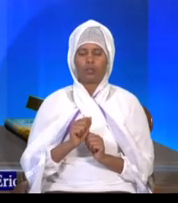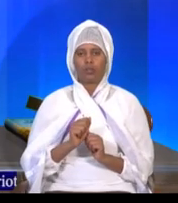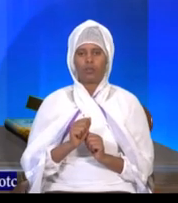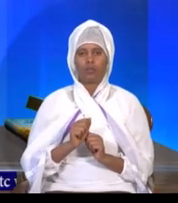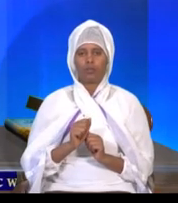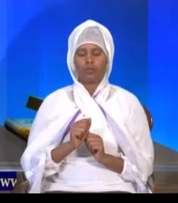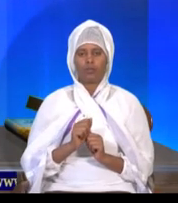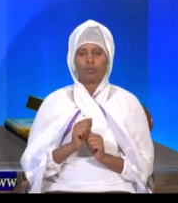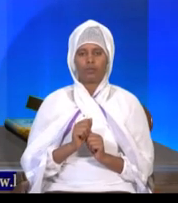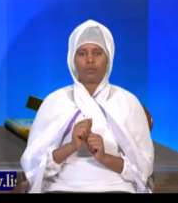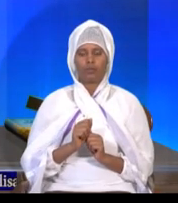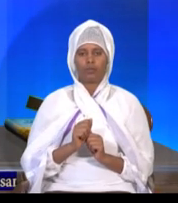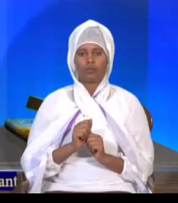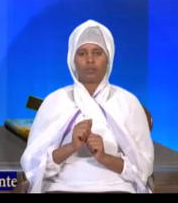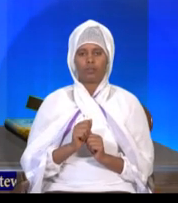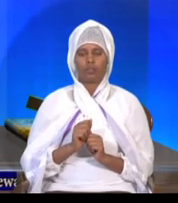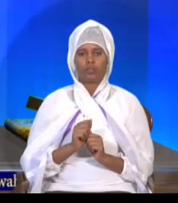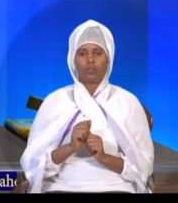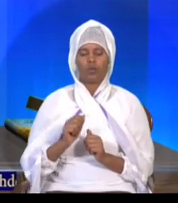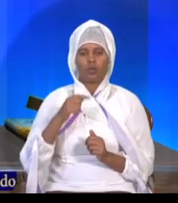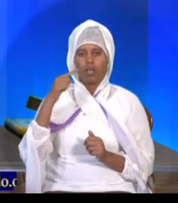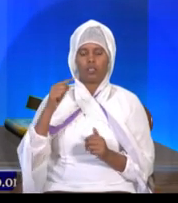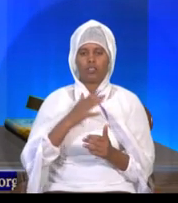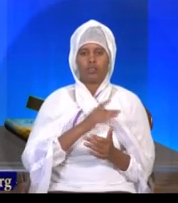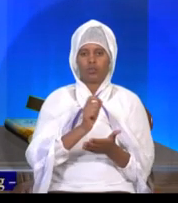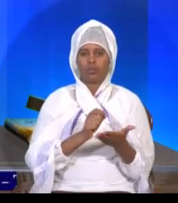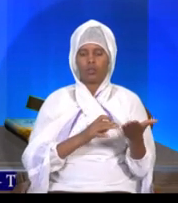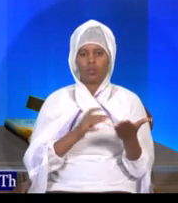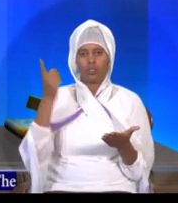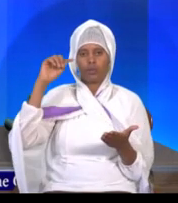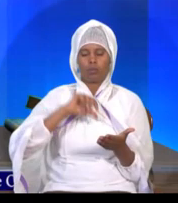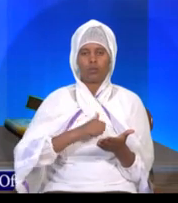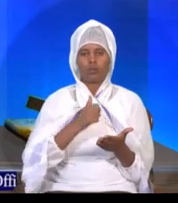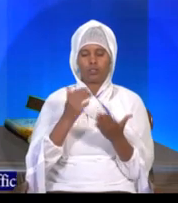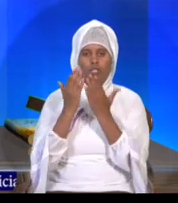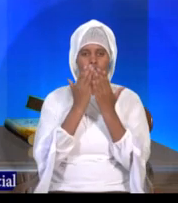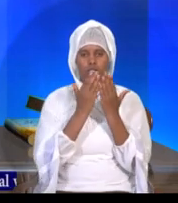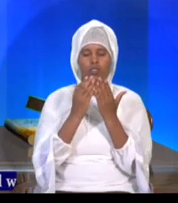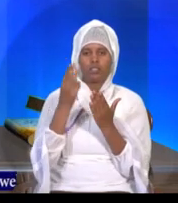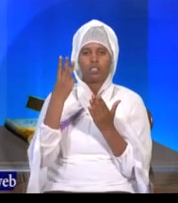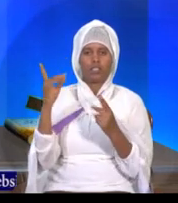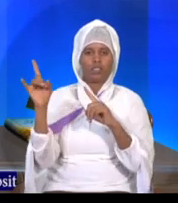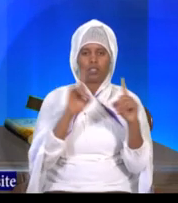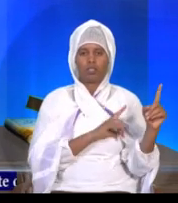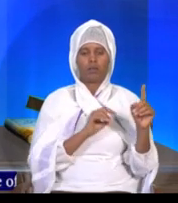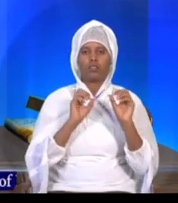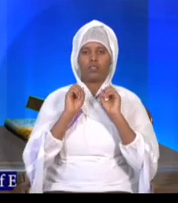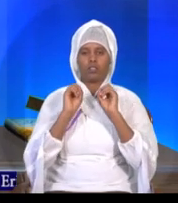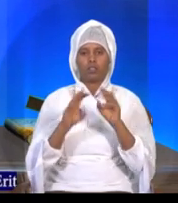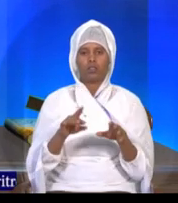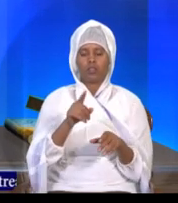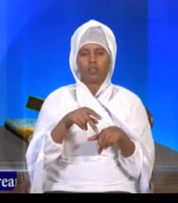ኖላዊ ኣባግእ ዝበሃል ተፃሒፉ ዘሎ ኣሎ ደስ ዘብል ቃል እዩ እቲ ፅሑፍ እውን እግዚኣብሄር በዓል እዩ ሰለስተ ሰባት